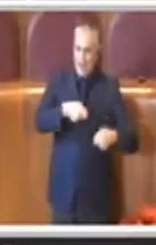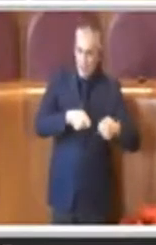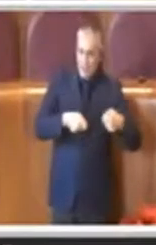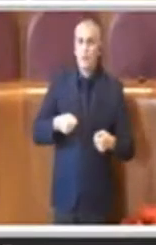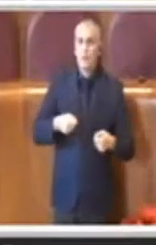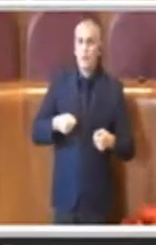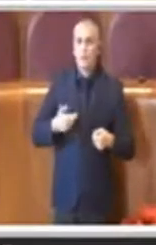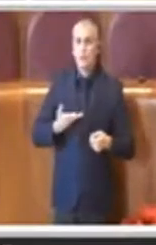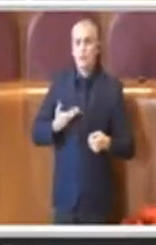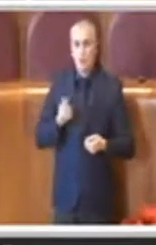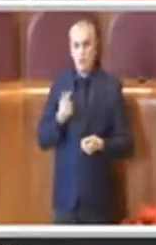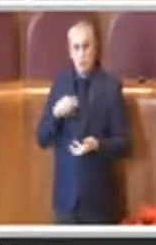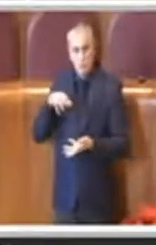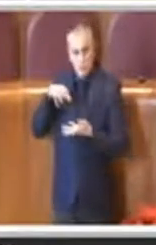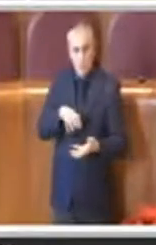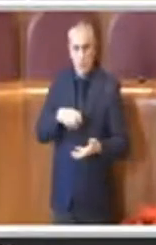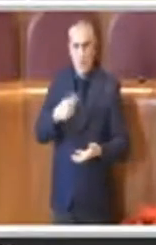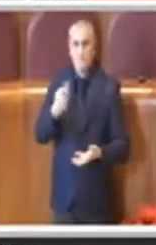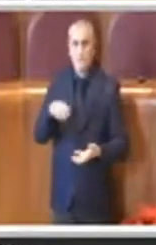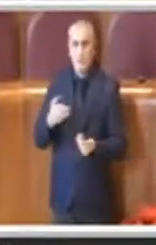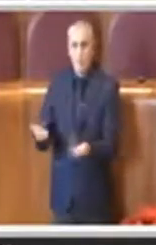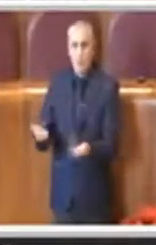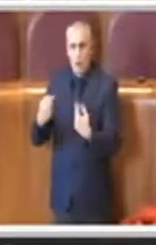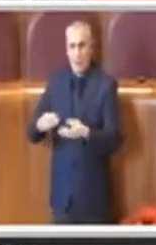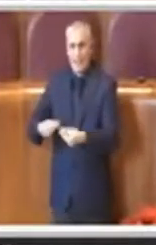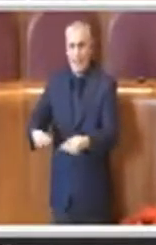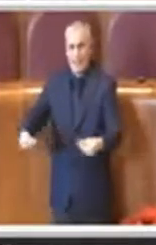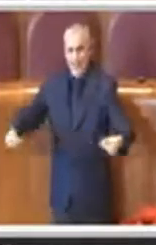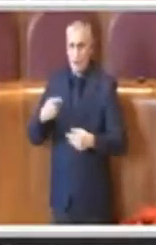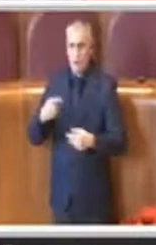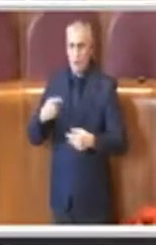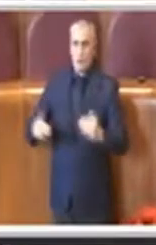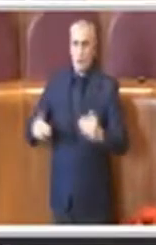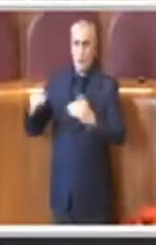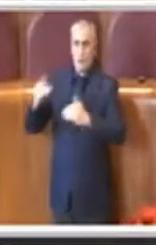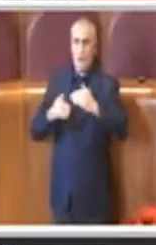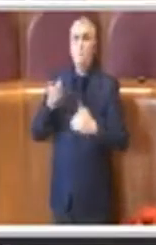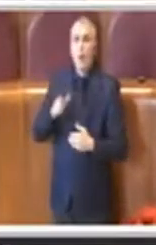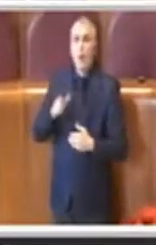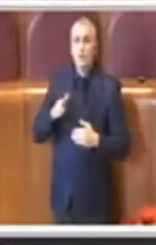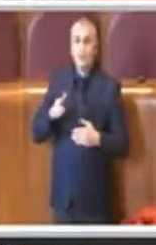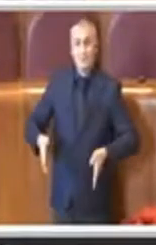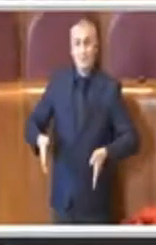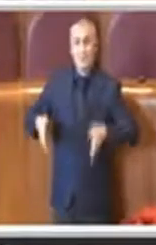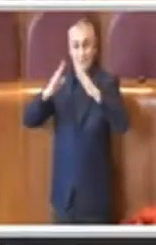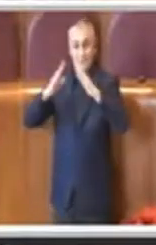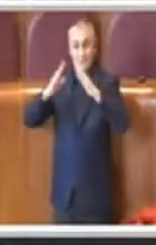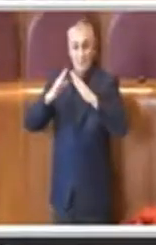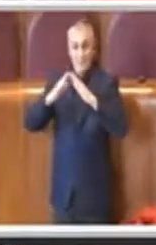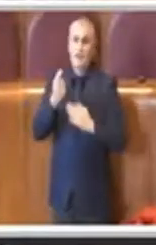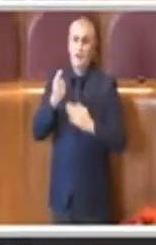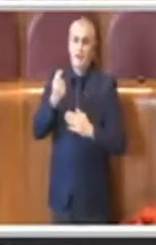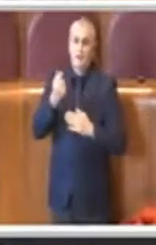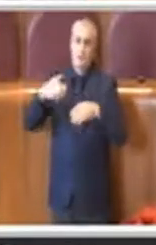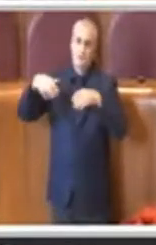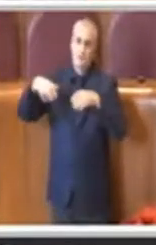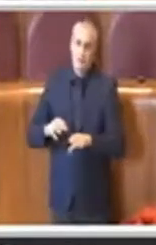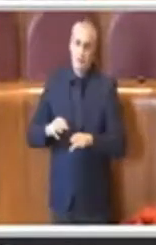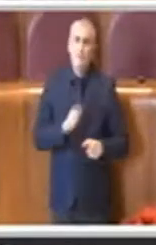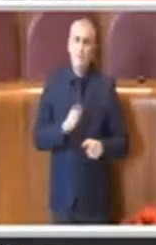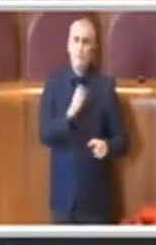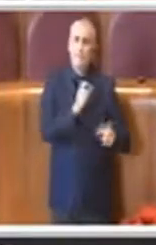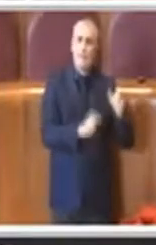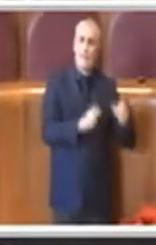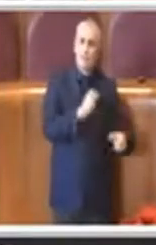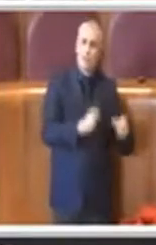ciò per garantire, diciamo, la possibilità ad una fascia di persone di poter comprare o locare